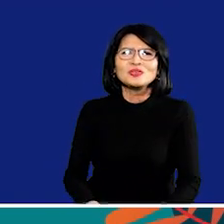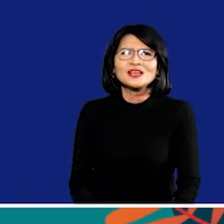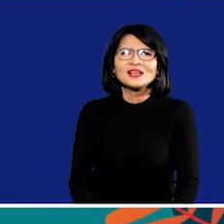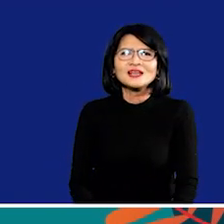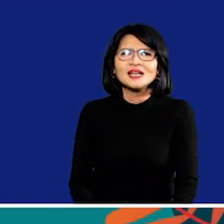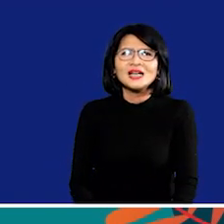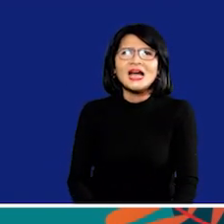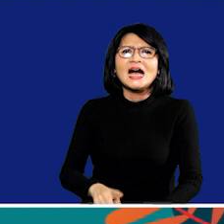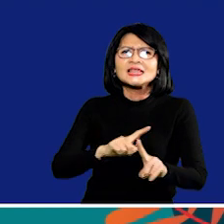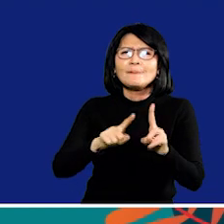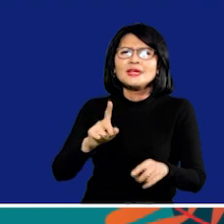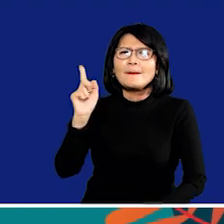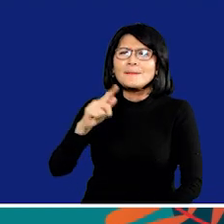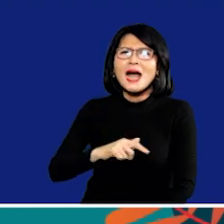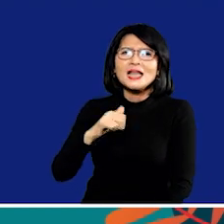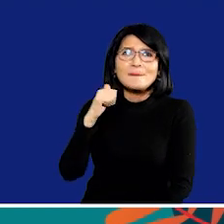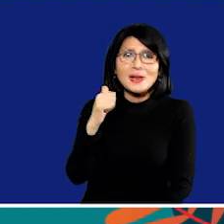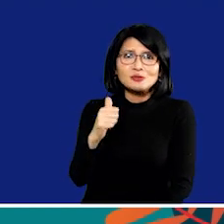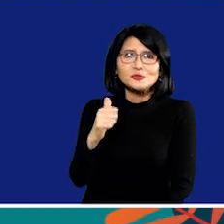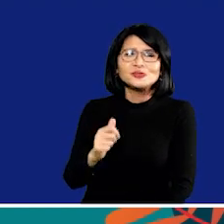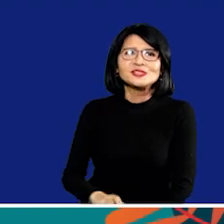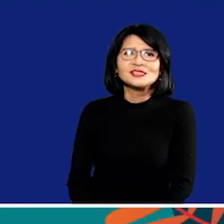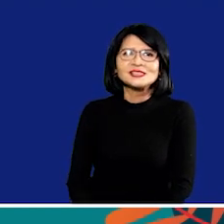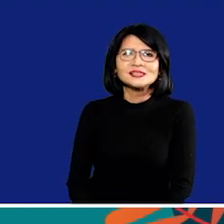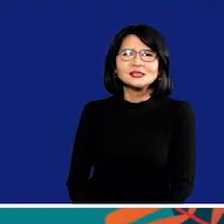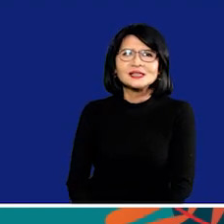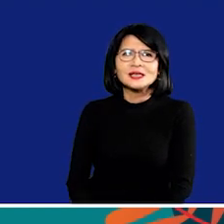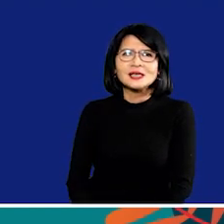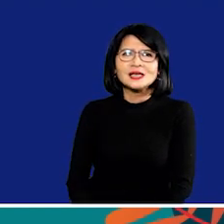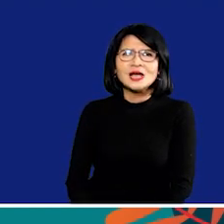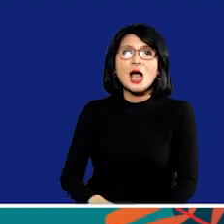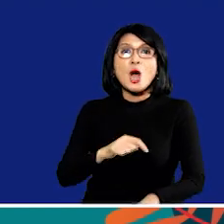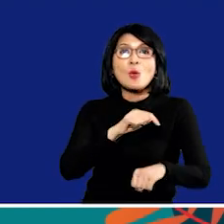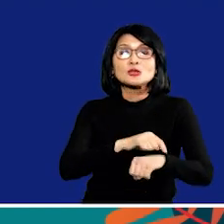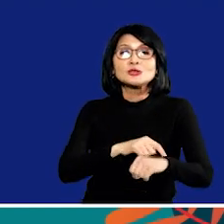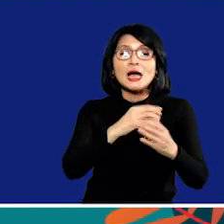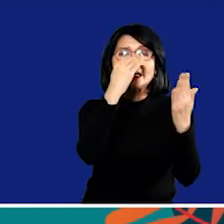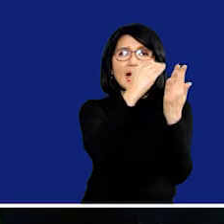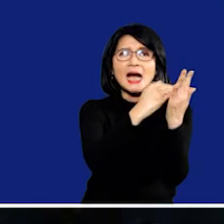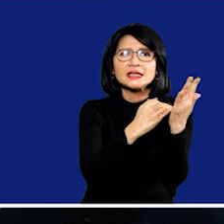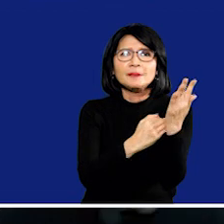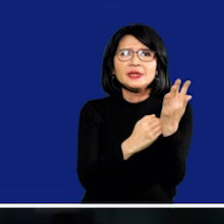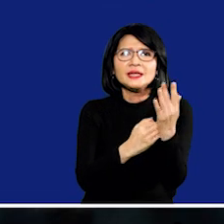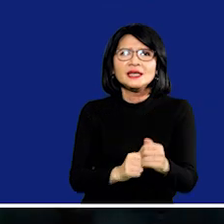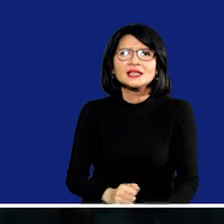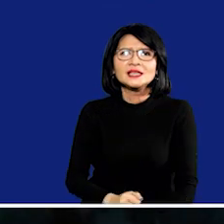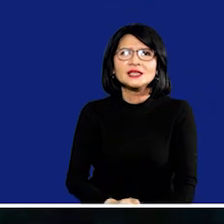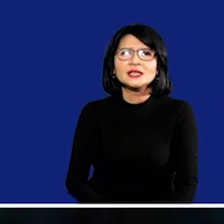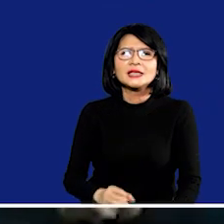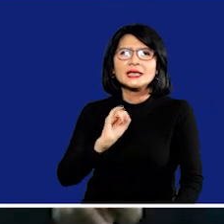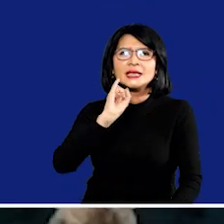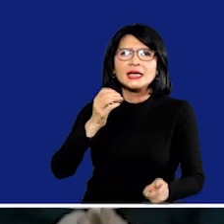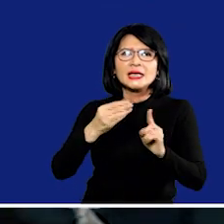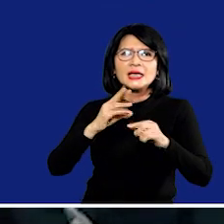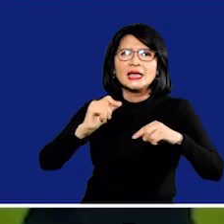saja ya. Tapi bagian yang paling menarik bagi saya itu pada saat pematerinya Kak Rati Ibrahim, karena materi yang